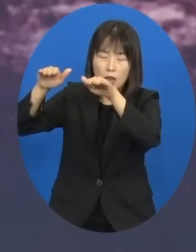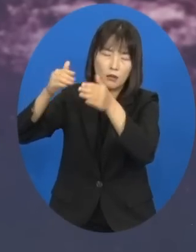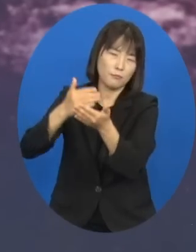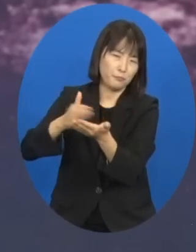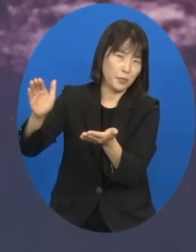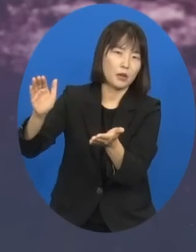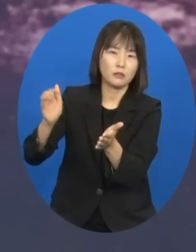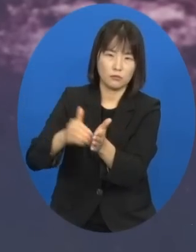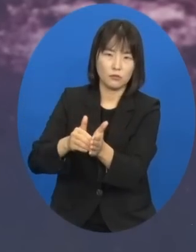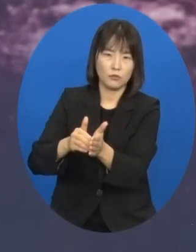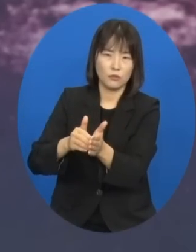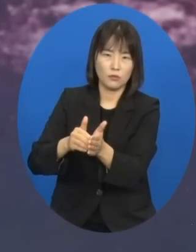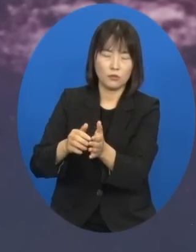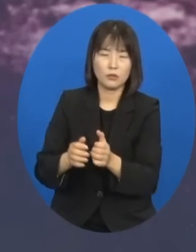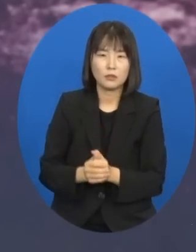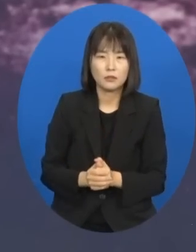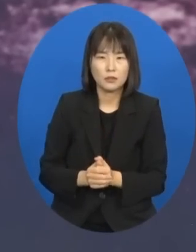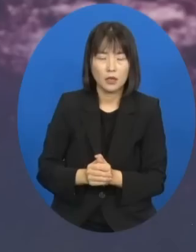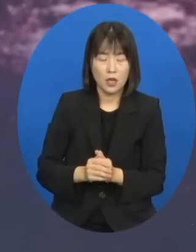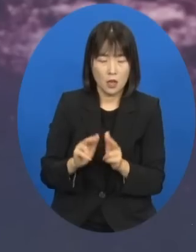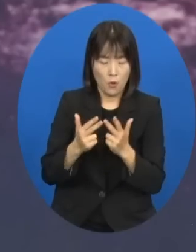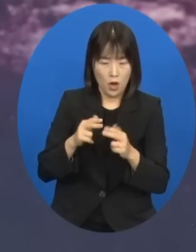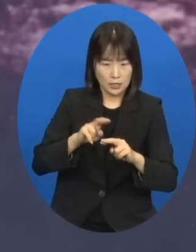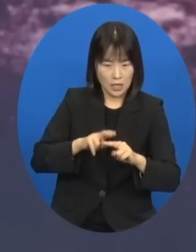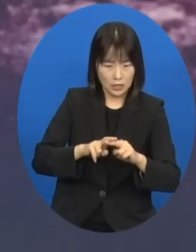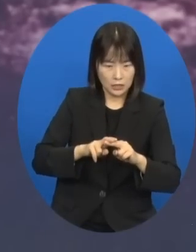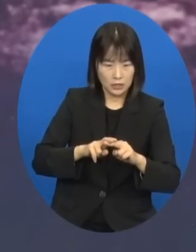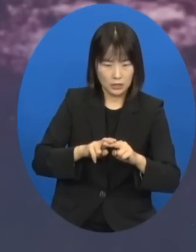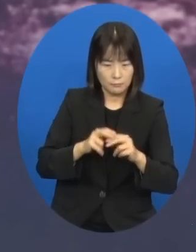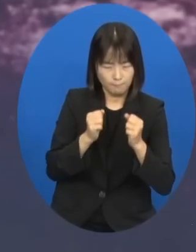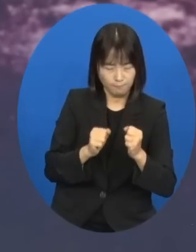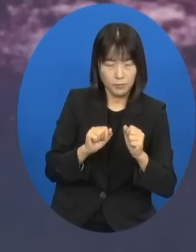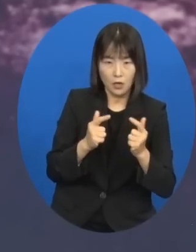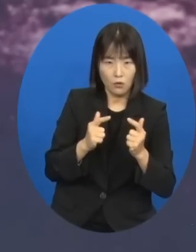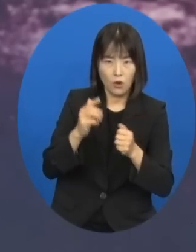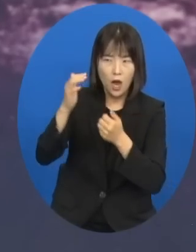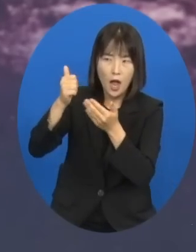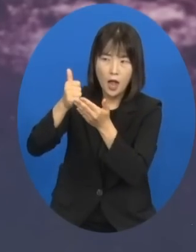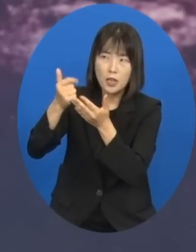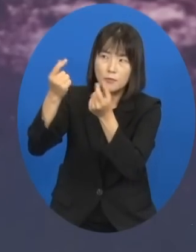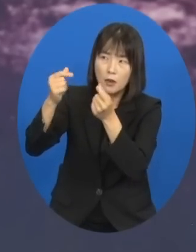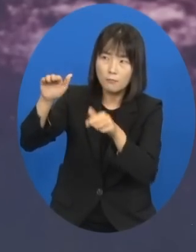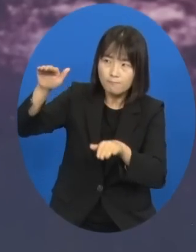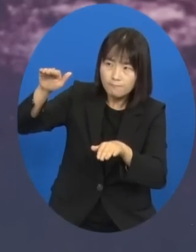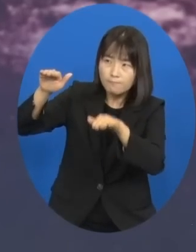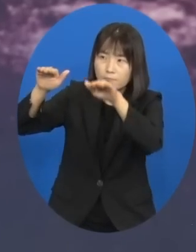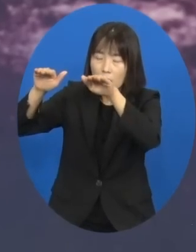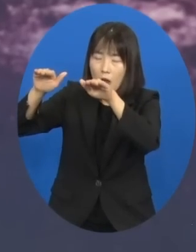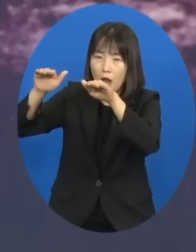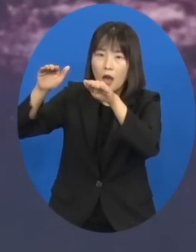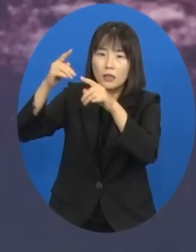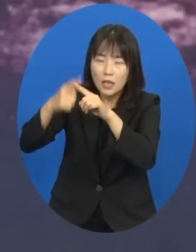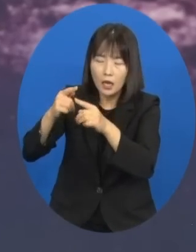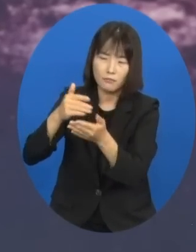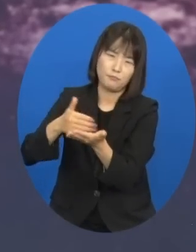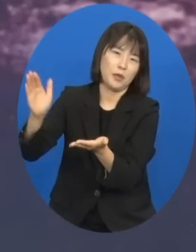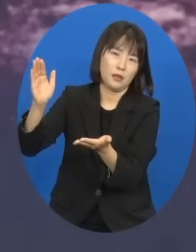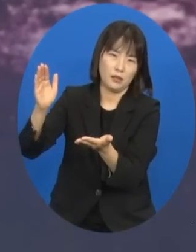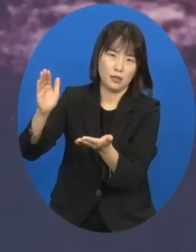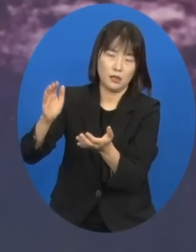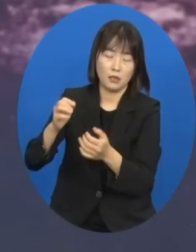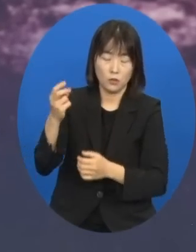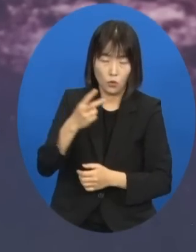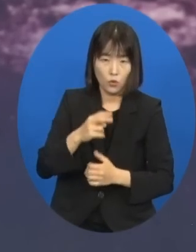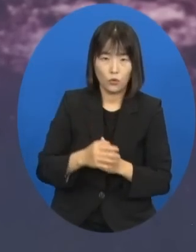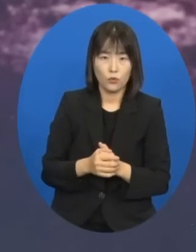위치를 알아야 돼. 있어야 할 곳에 있지 않고 하나님과 같이 되려다가 그렇게 된 것입니다. 또한 직분을